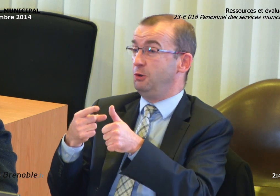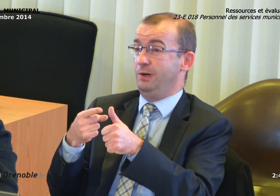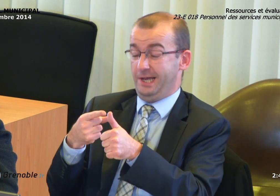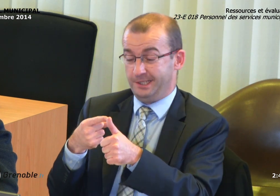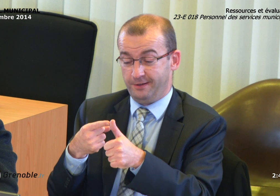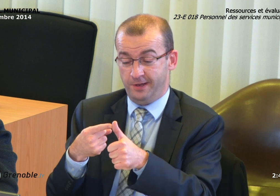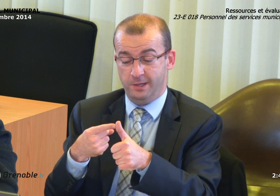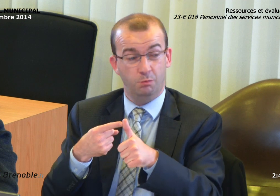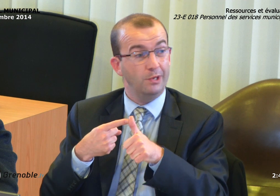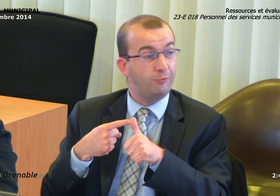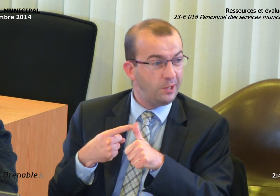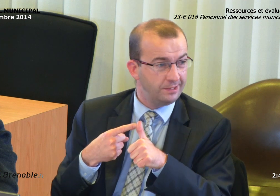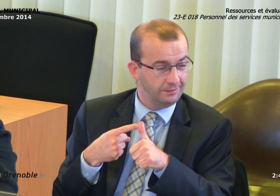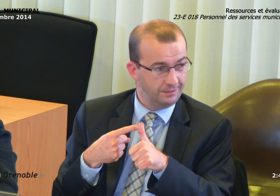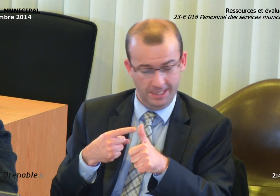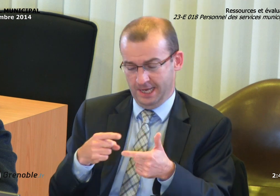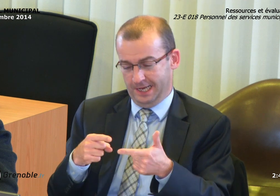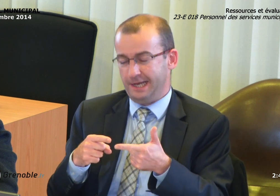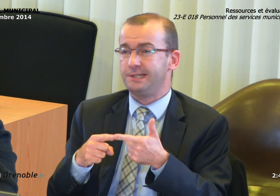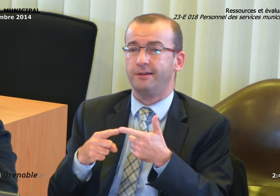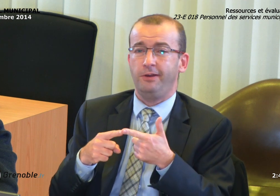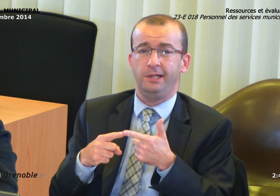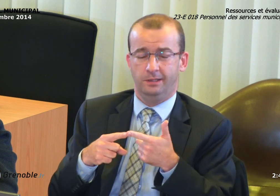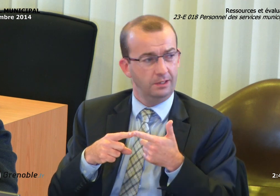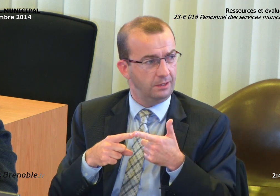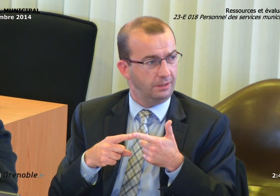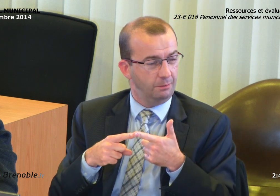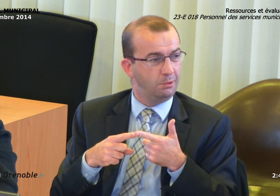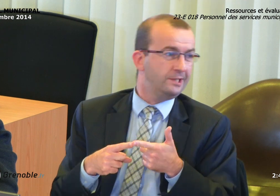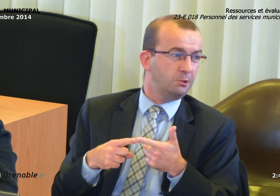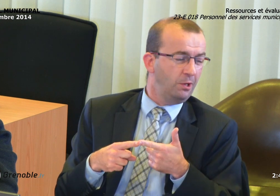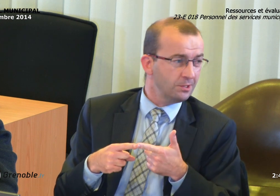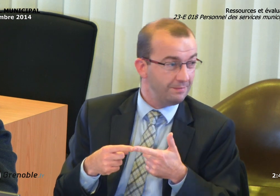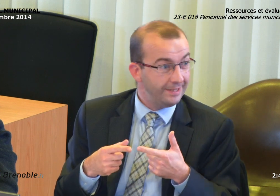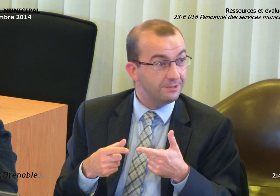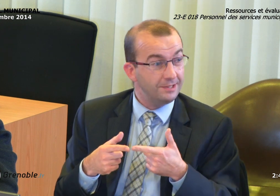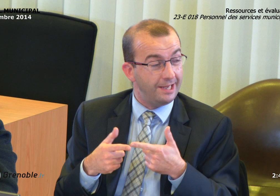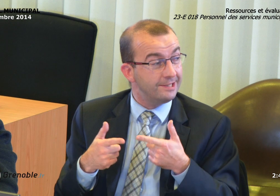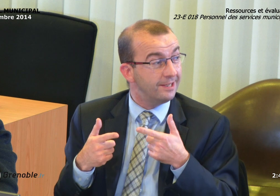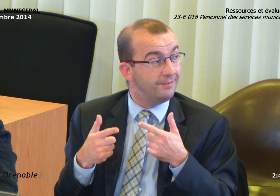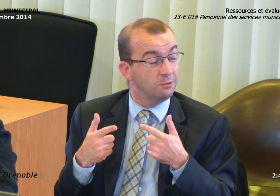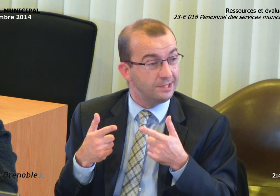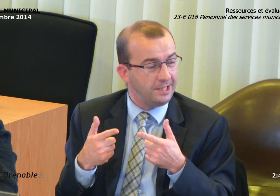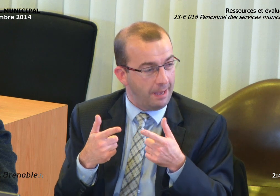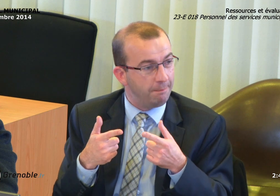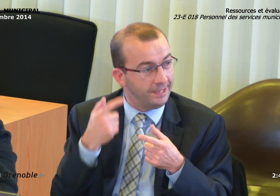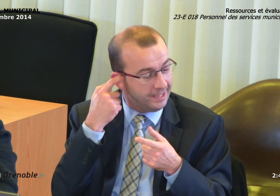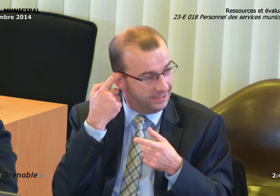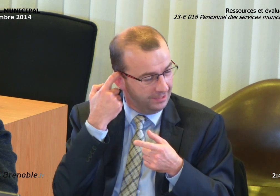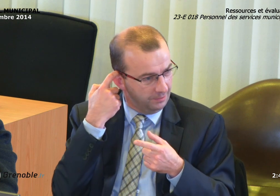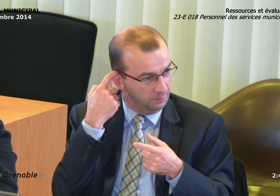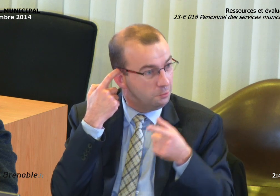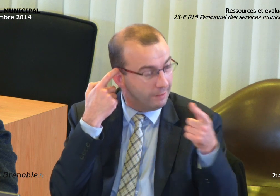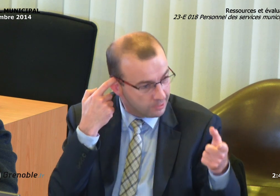subvention elle servait pour les fluides elle servait pour les assurances elle servait aussi à